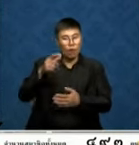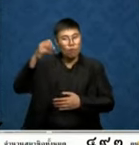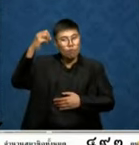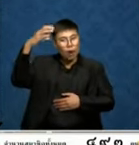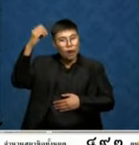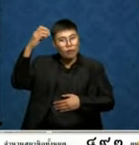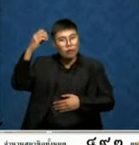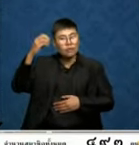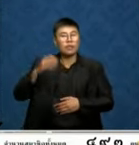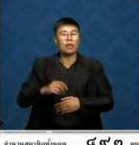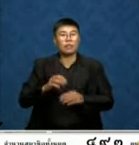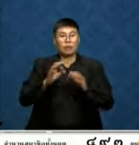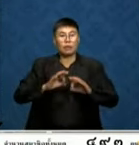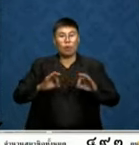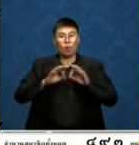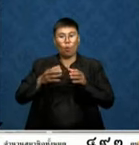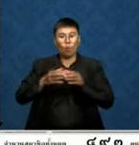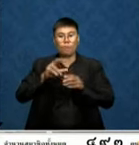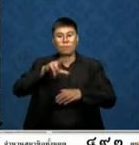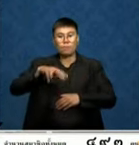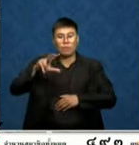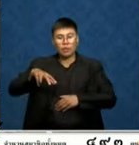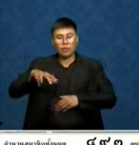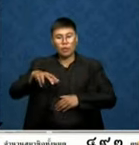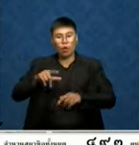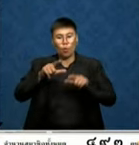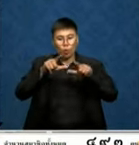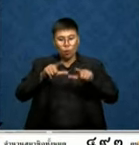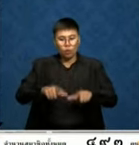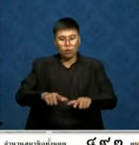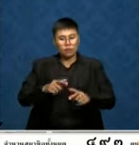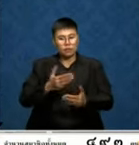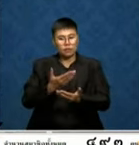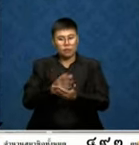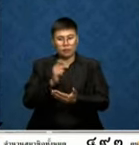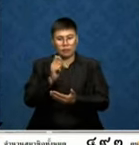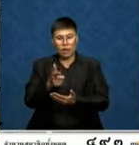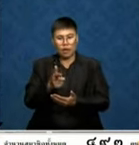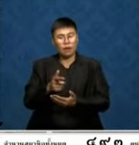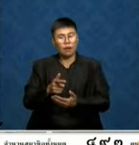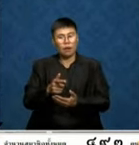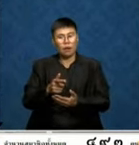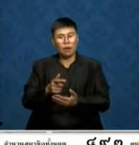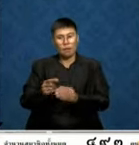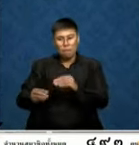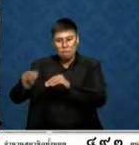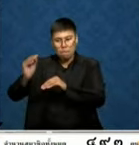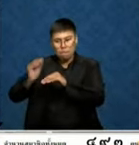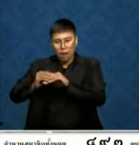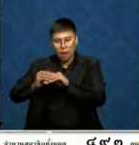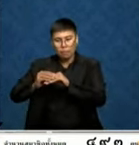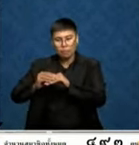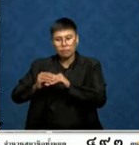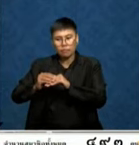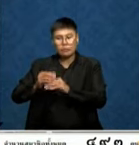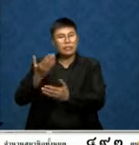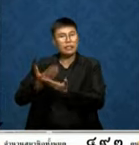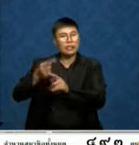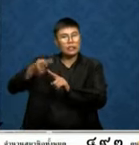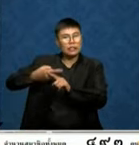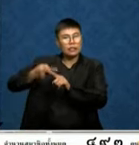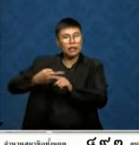ลพรรคเพื่อไทยก็คือการลดรายจ่ายการเพิ่มรายได้และก็การขยายโอ